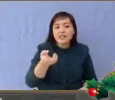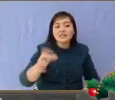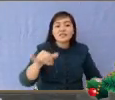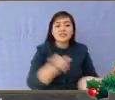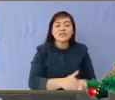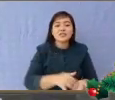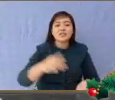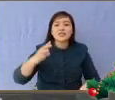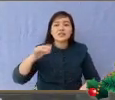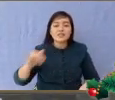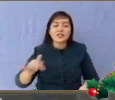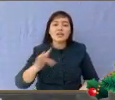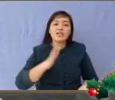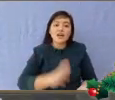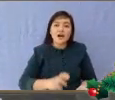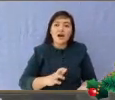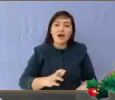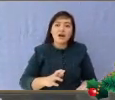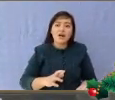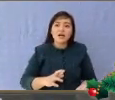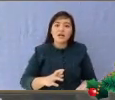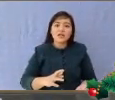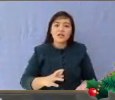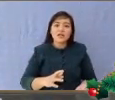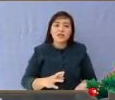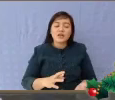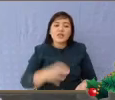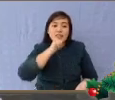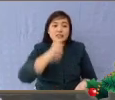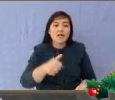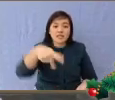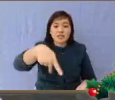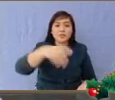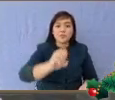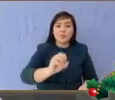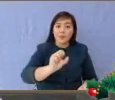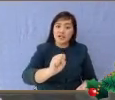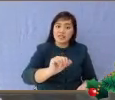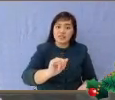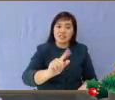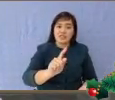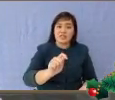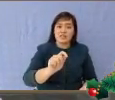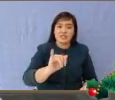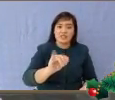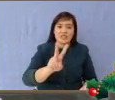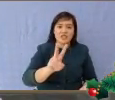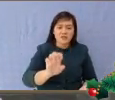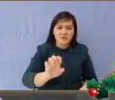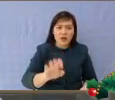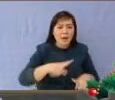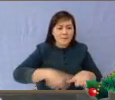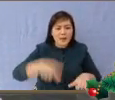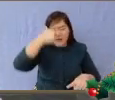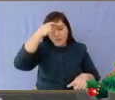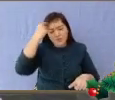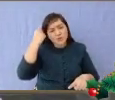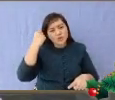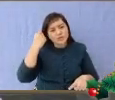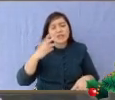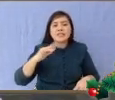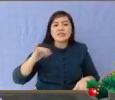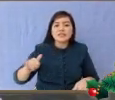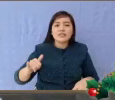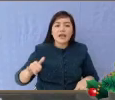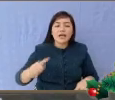Diba? Do you understand that, ladies and gentlemen? Alam nyo po, sabi po ng Biblia, you have to learn to live in